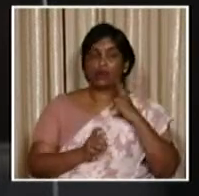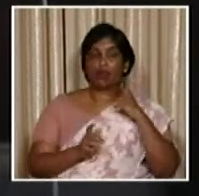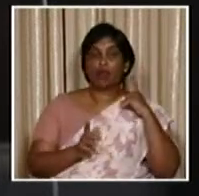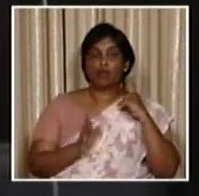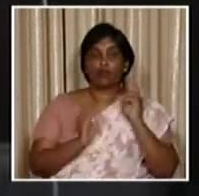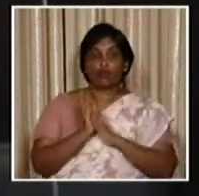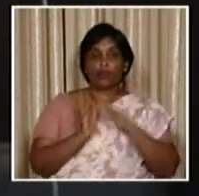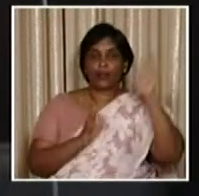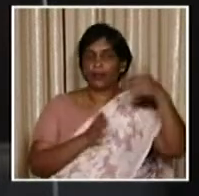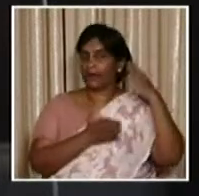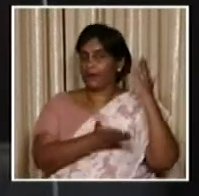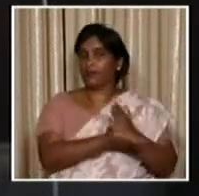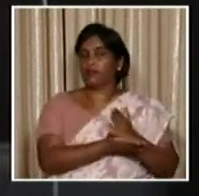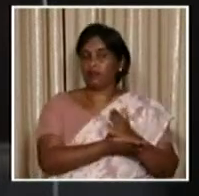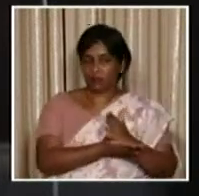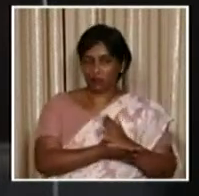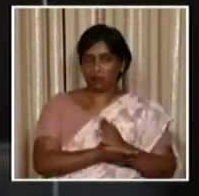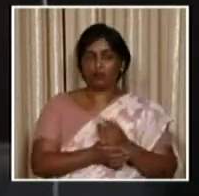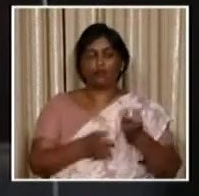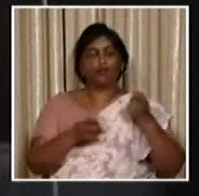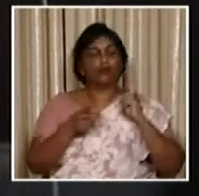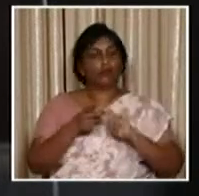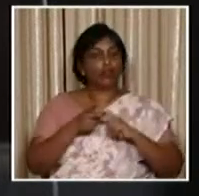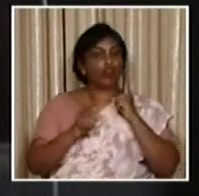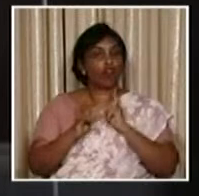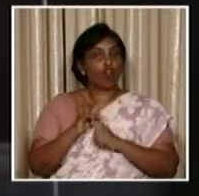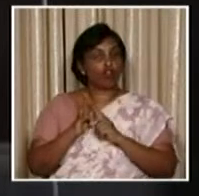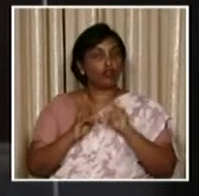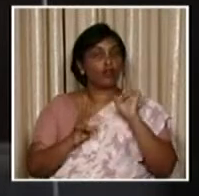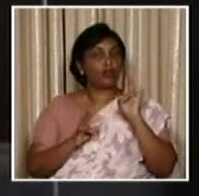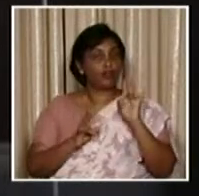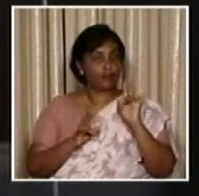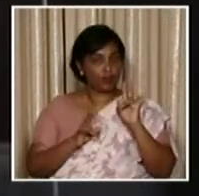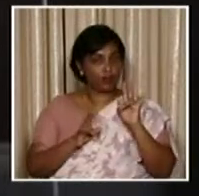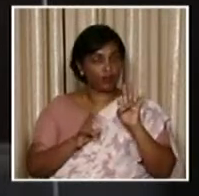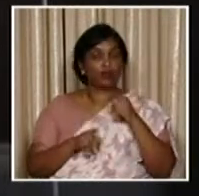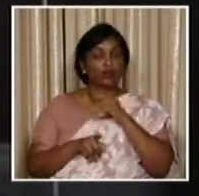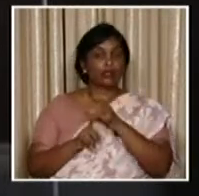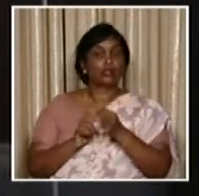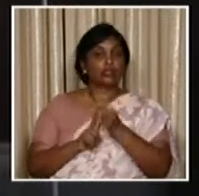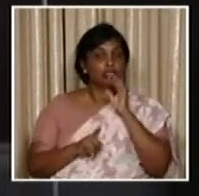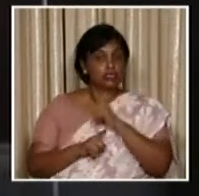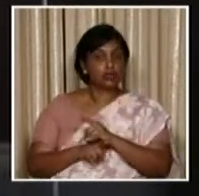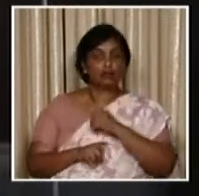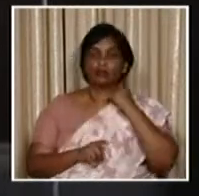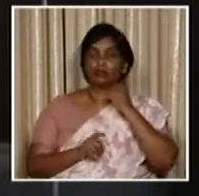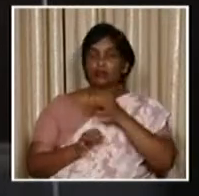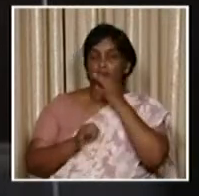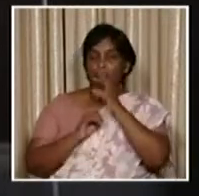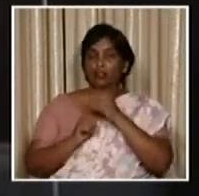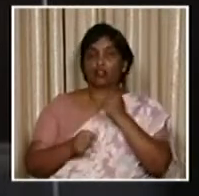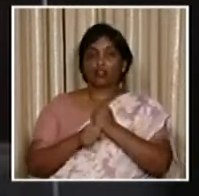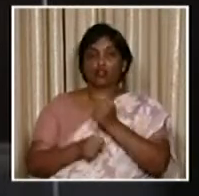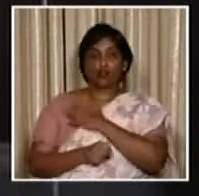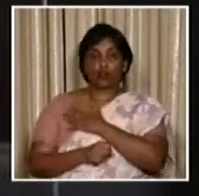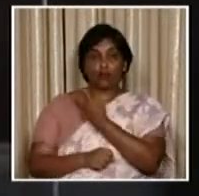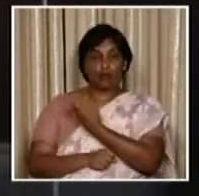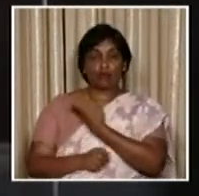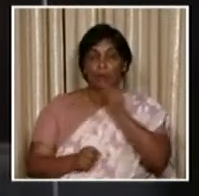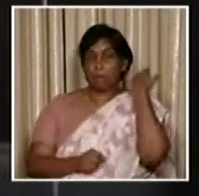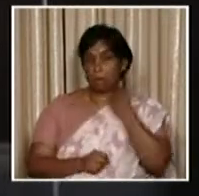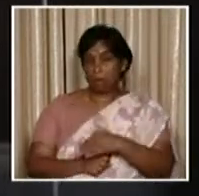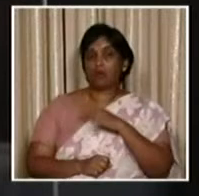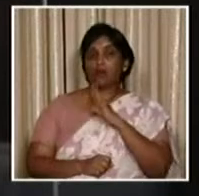itu ena kat nawatwa, ilangat Oktober visipasse ni da. Eh janadhipati kata wak gotala gota abe ayai marani inno aki